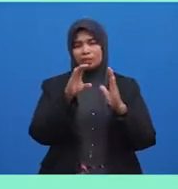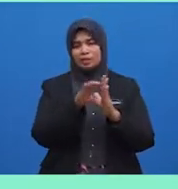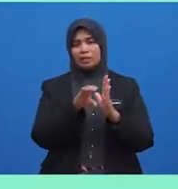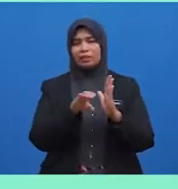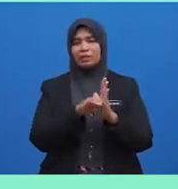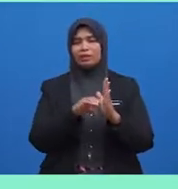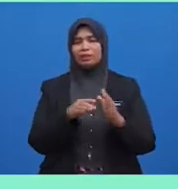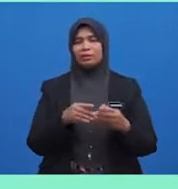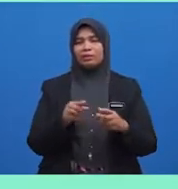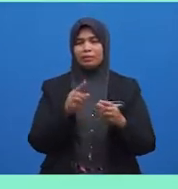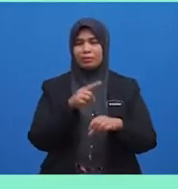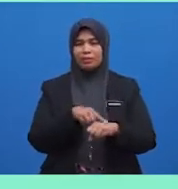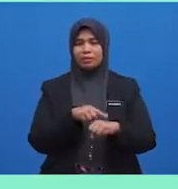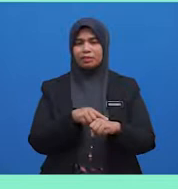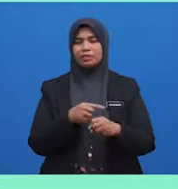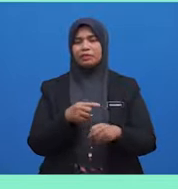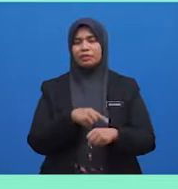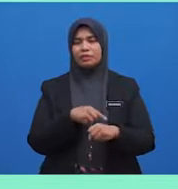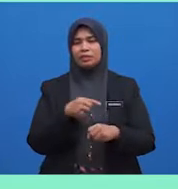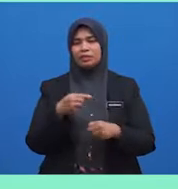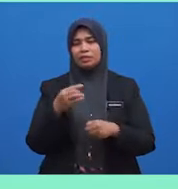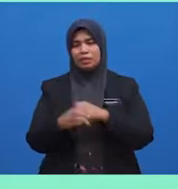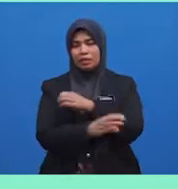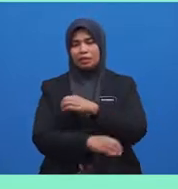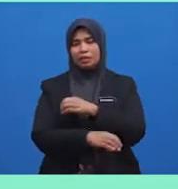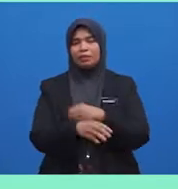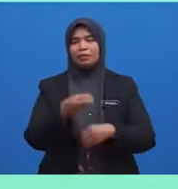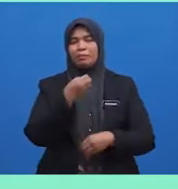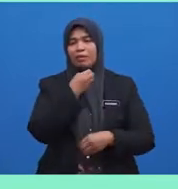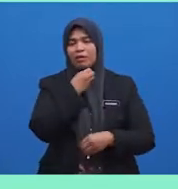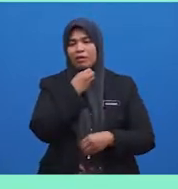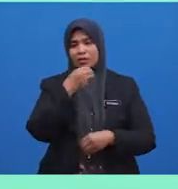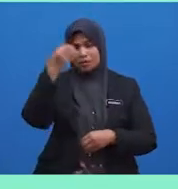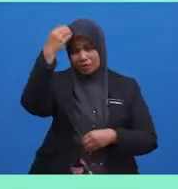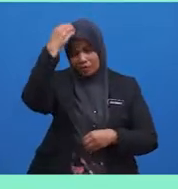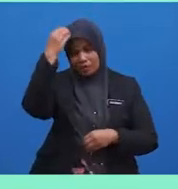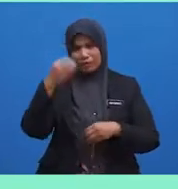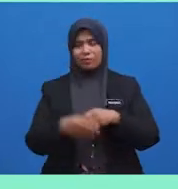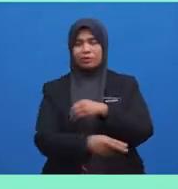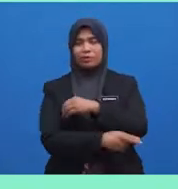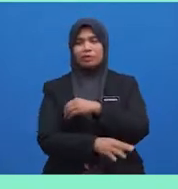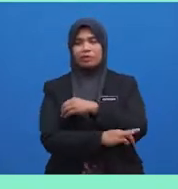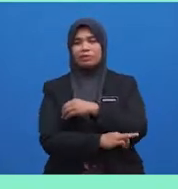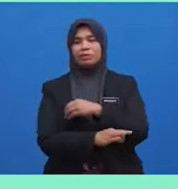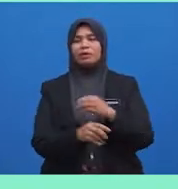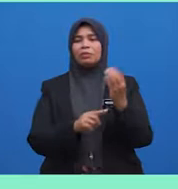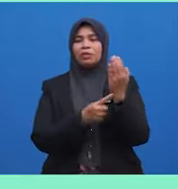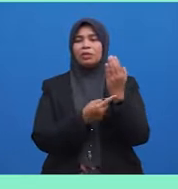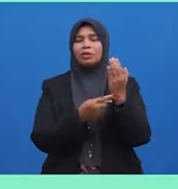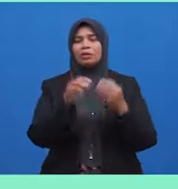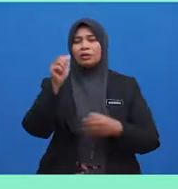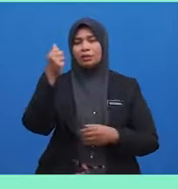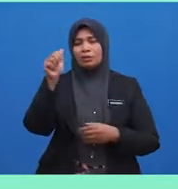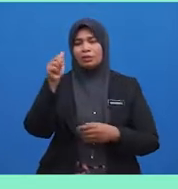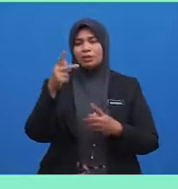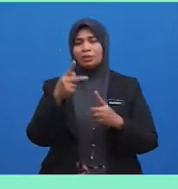perkembangan perlombongan biji timah di negeri Perak, Selangor, Negeri Sembilan dan Pahang bermula dari abad ke-15 hingga